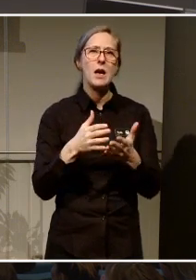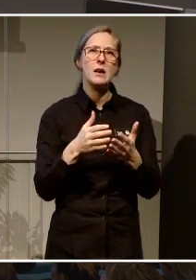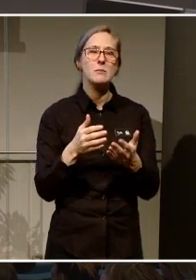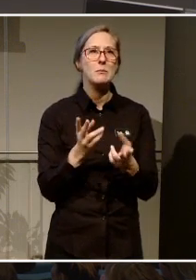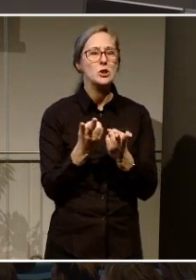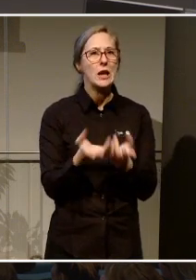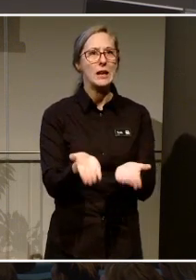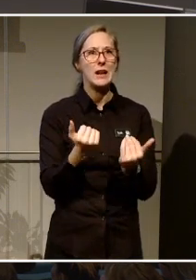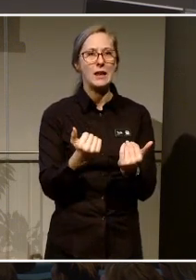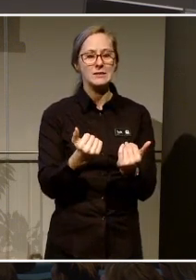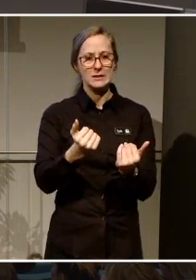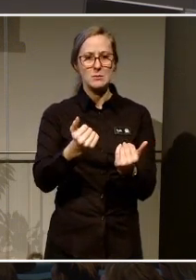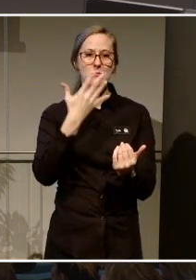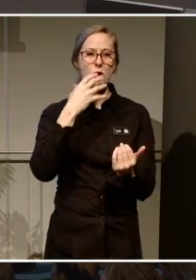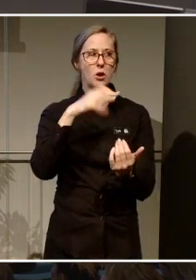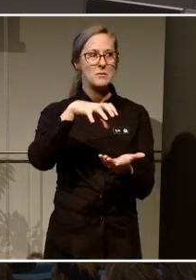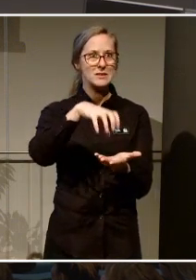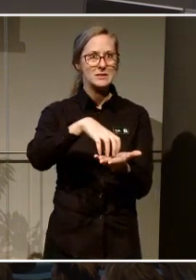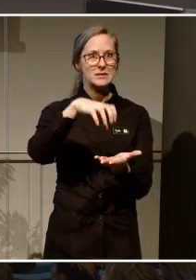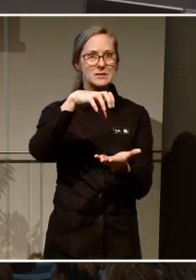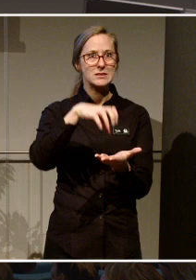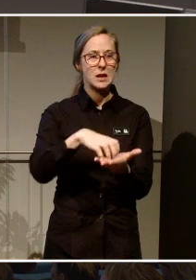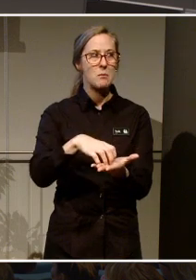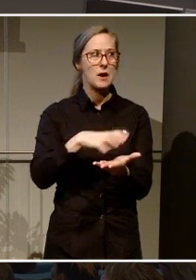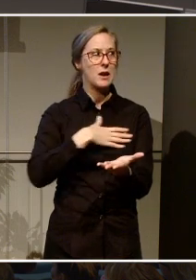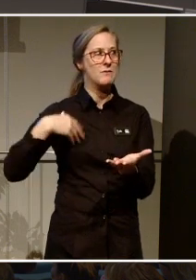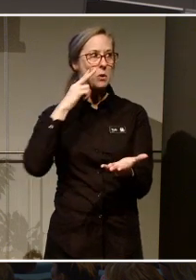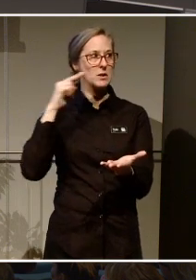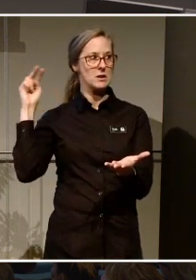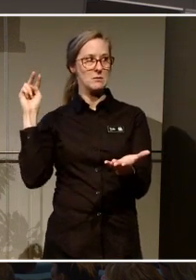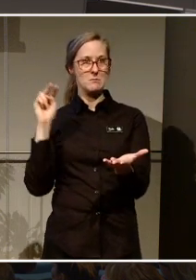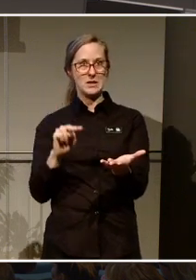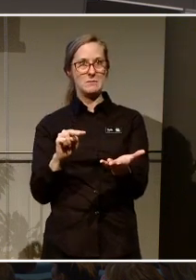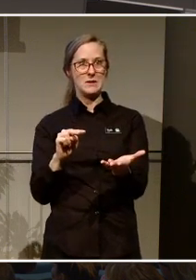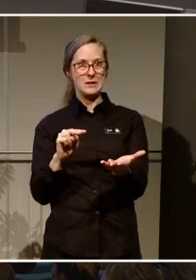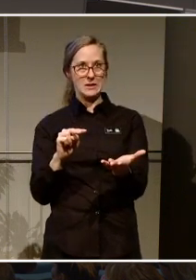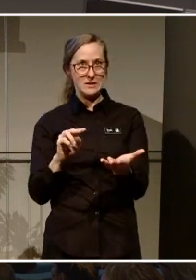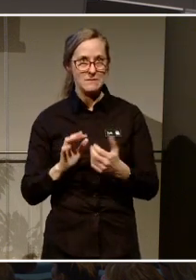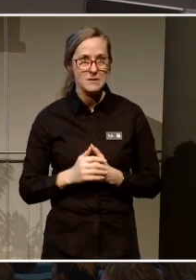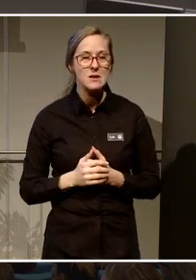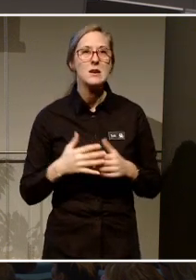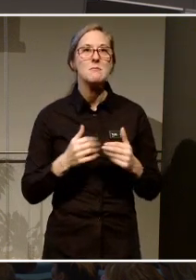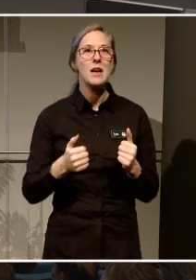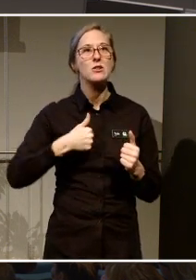samhälle så som vi ser människor omkring oss. Men vad jag vill försöka närma mig idag är hur vi pratar